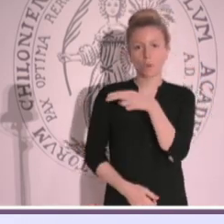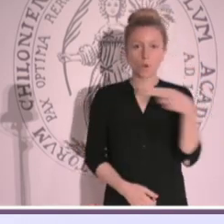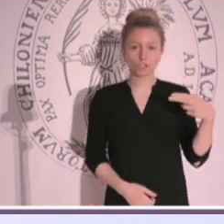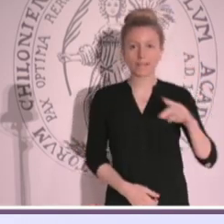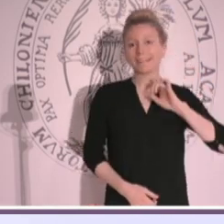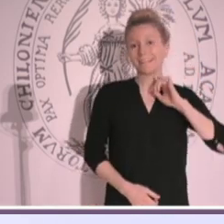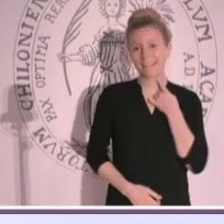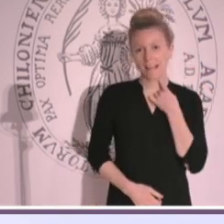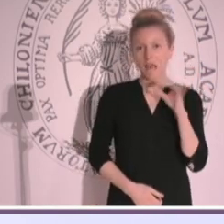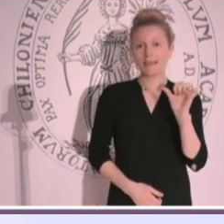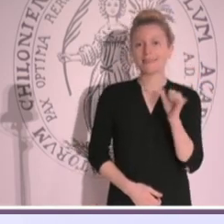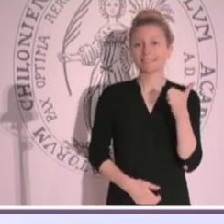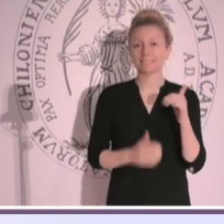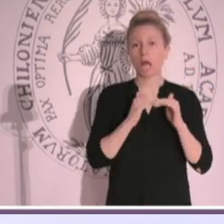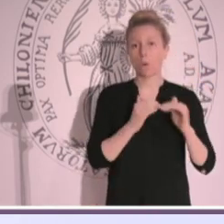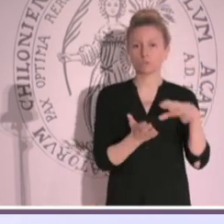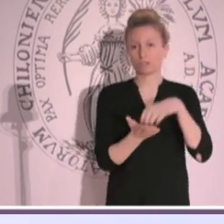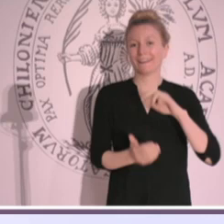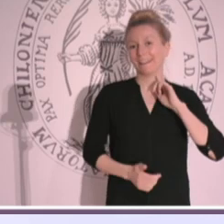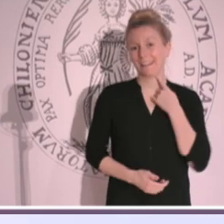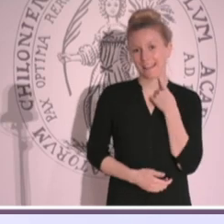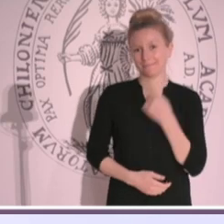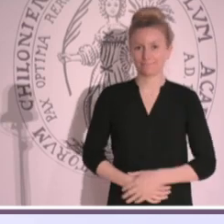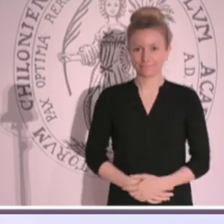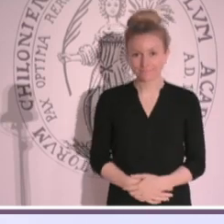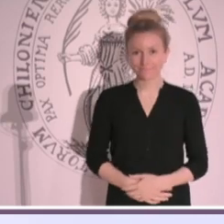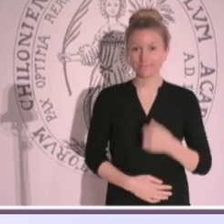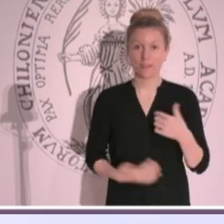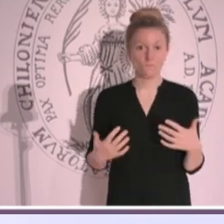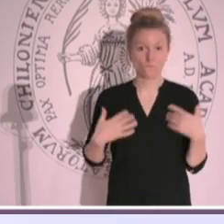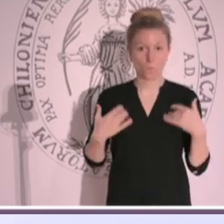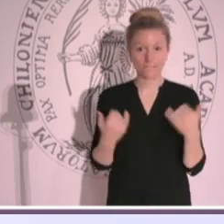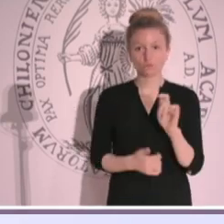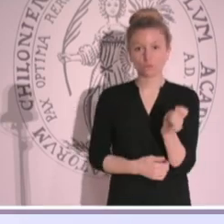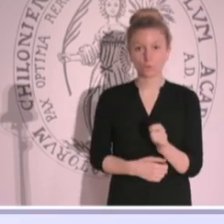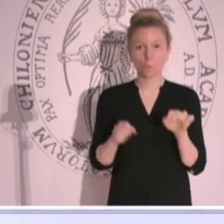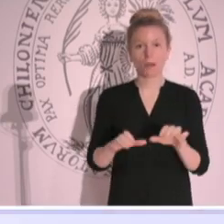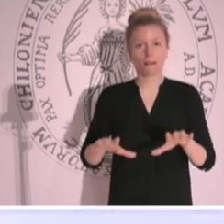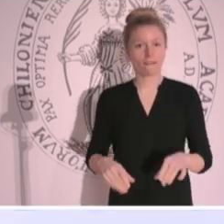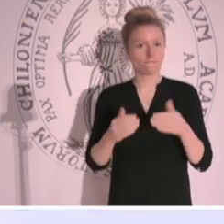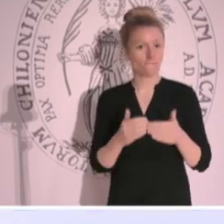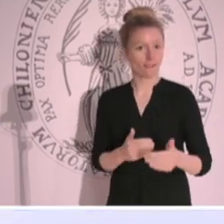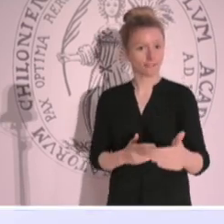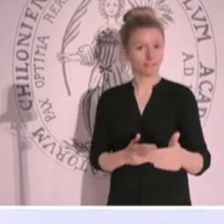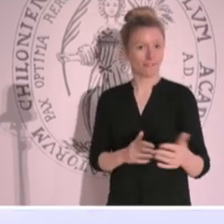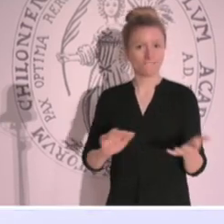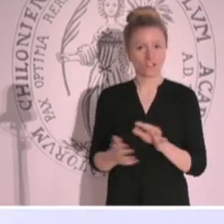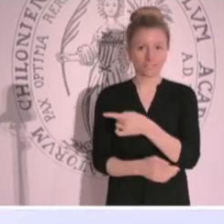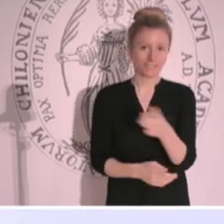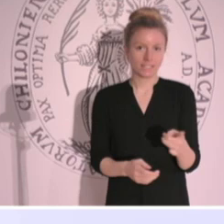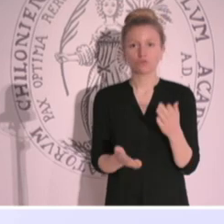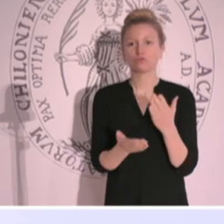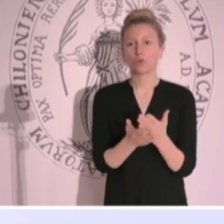willkommen in unserer Landeshauptstadt. Ich freue mich sehr, dass jetzt für Sie alle das Studium losgeht. Ich denke mal, dass Sie sich alle auch richtig darauf